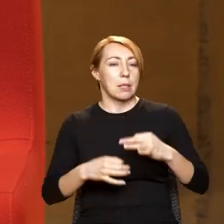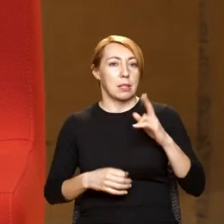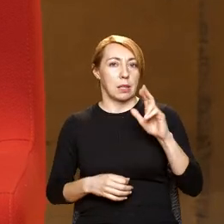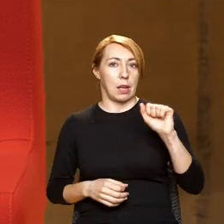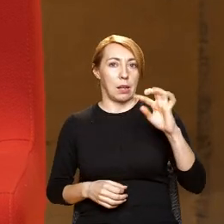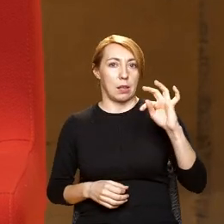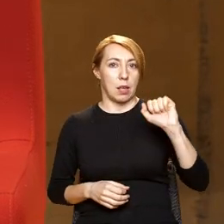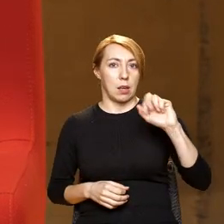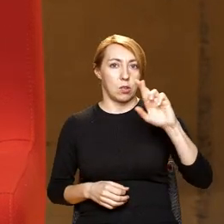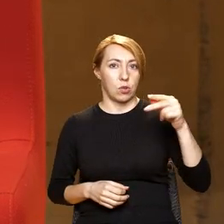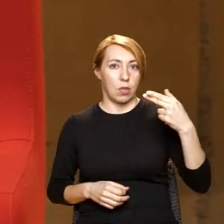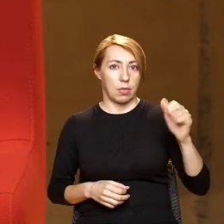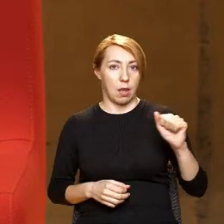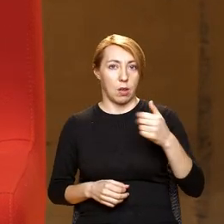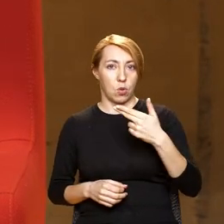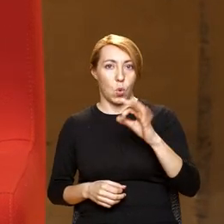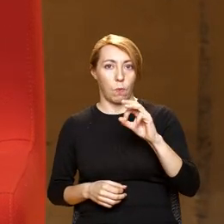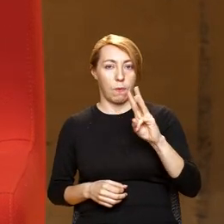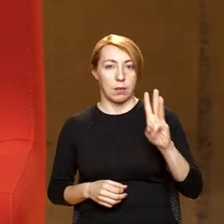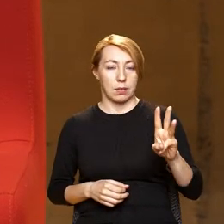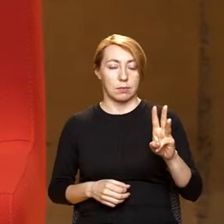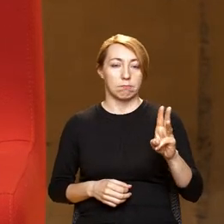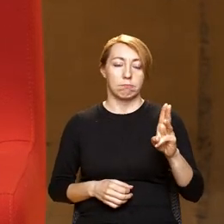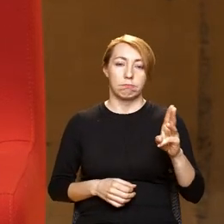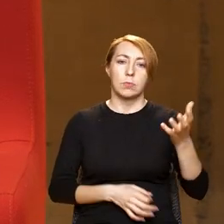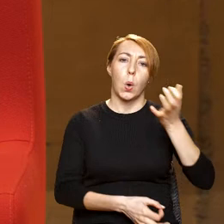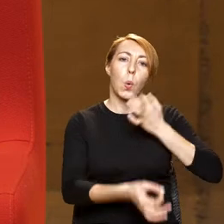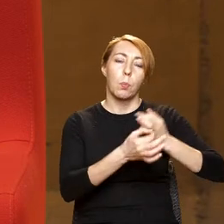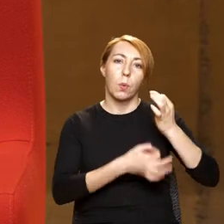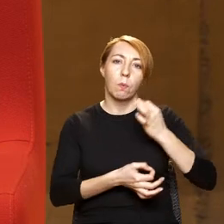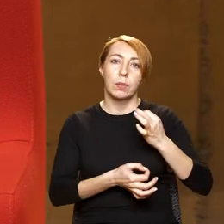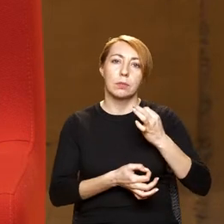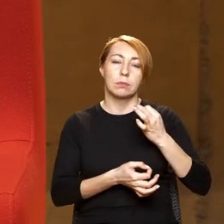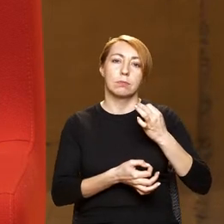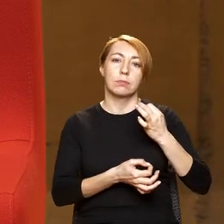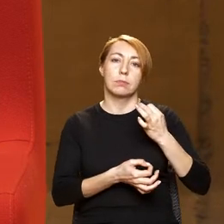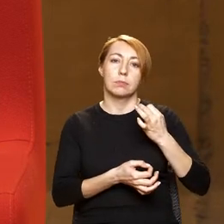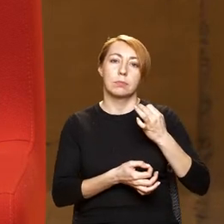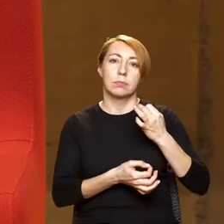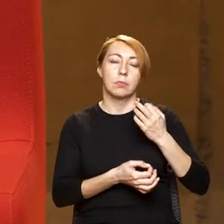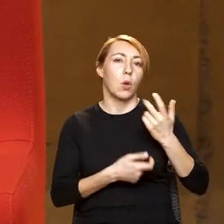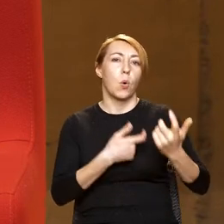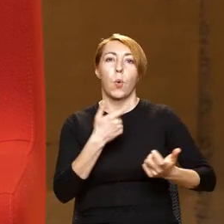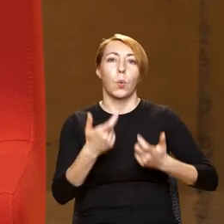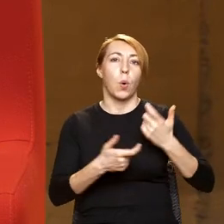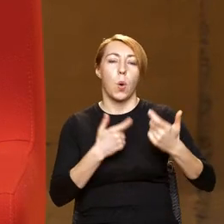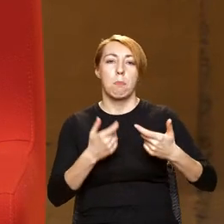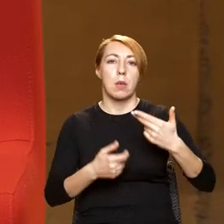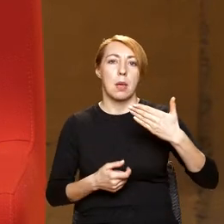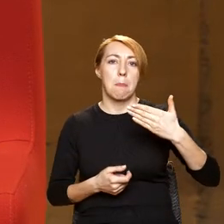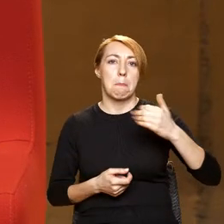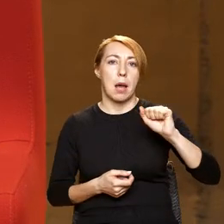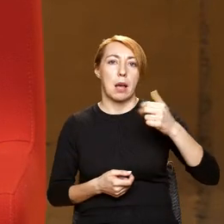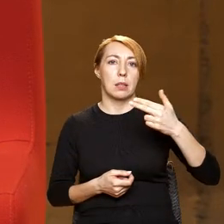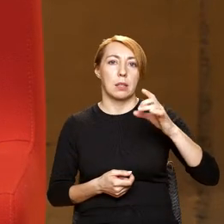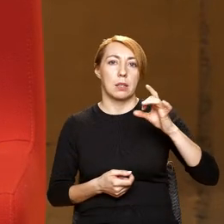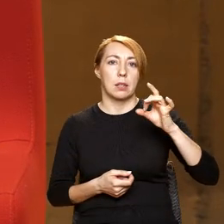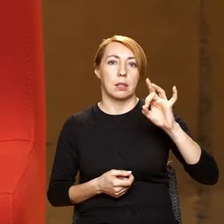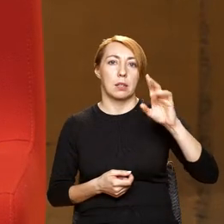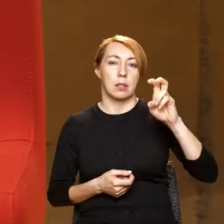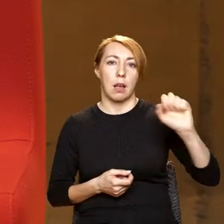Katarzynę Nowak o opowiedzenie nam, co robi manga, jeśli chodzi o popularyzację,